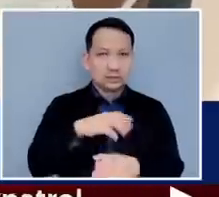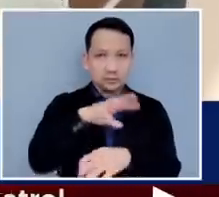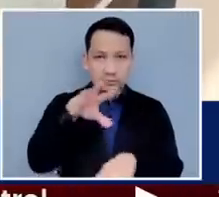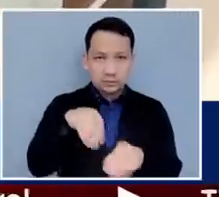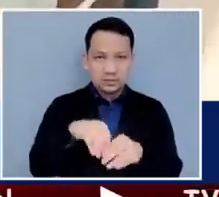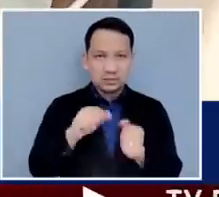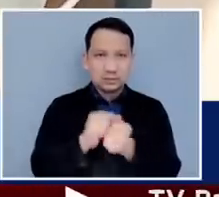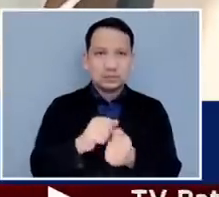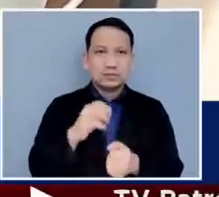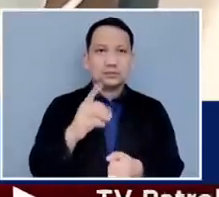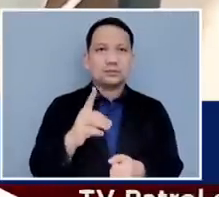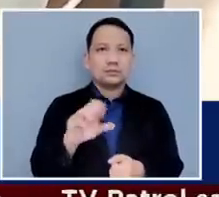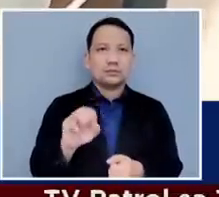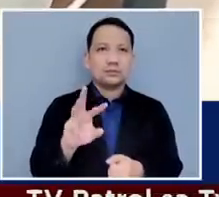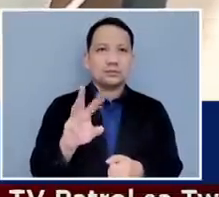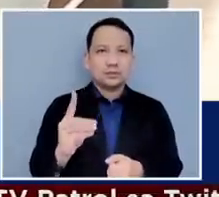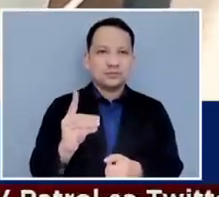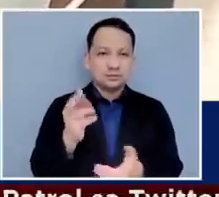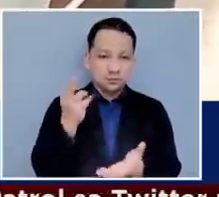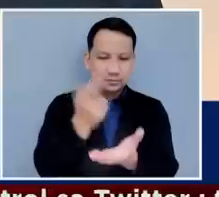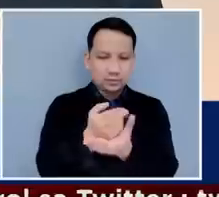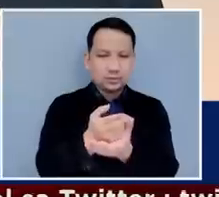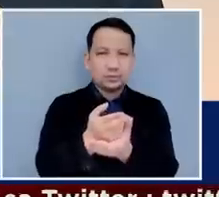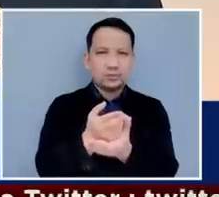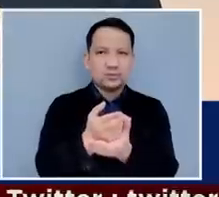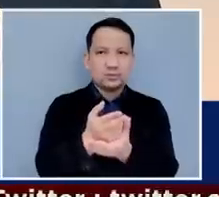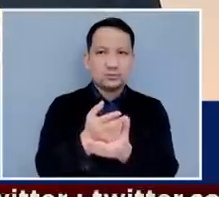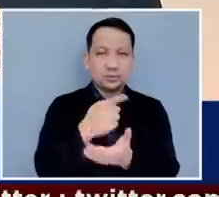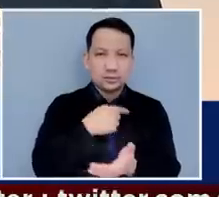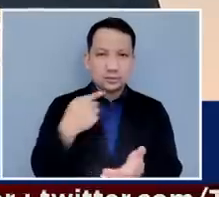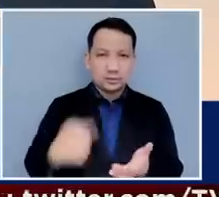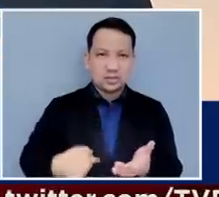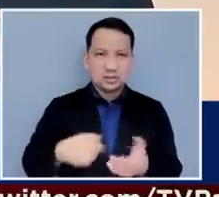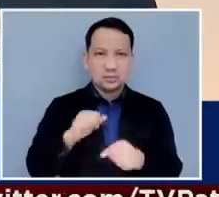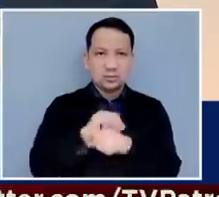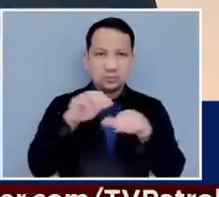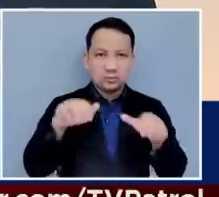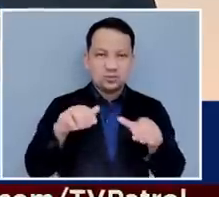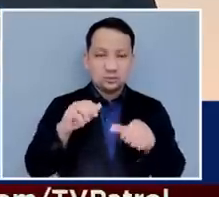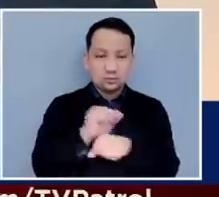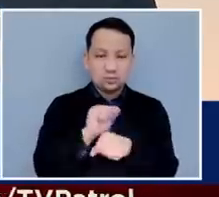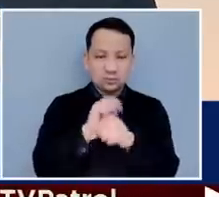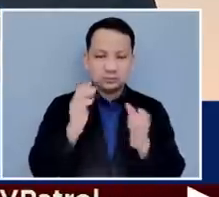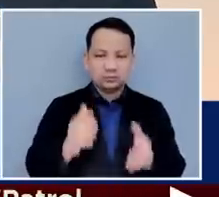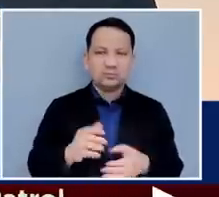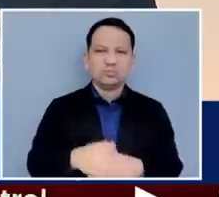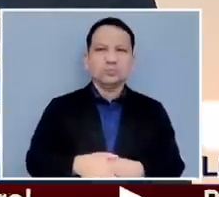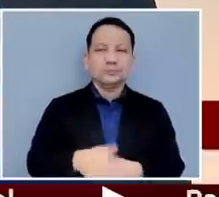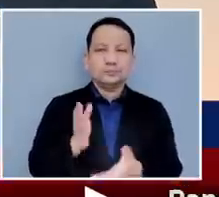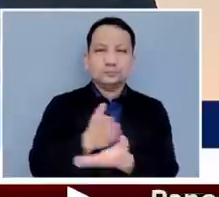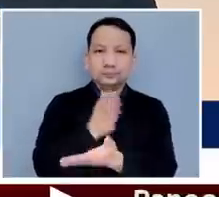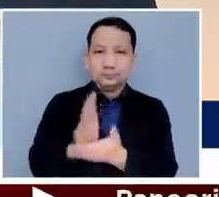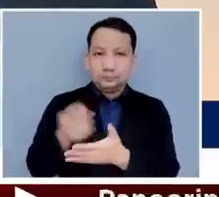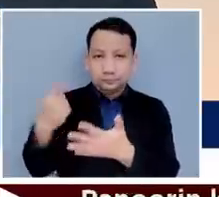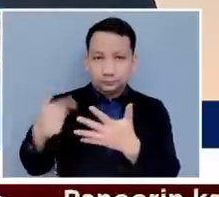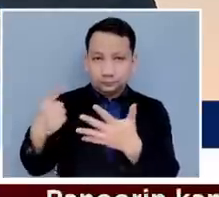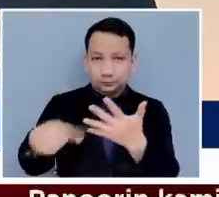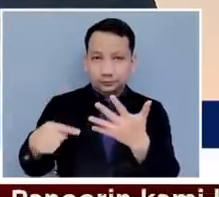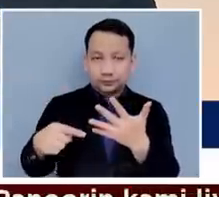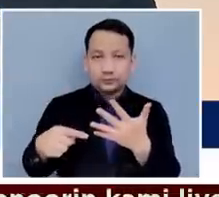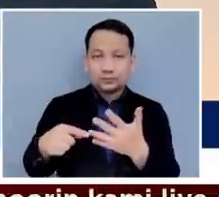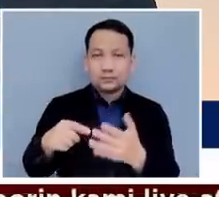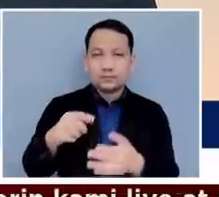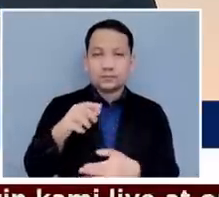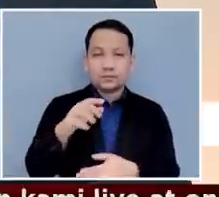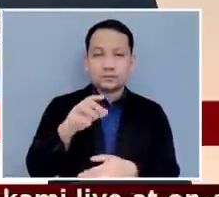sa tinuturing na rescue sa mga Chinese workers. Pagkakit namin nung nagkakandak na inspection yung ating City Social Welfare and